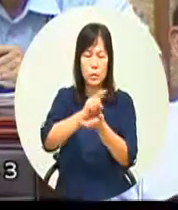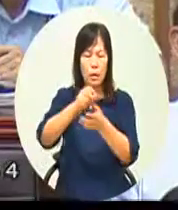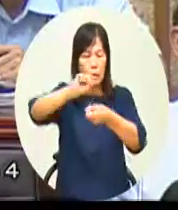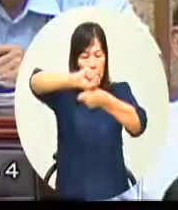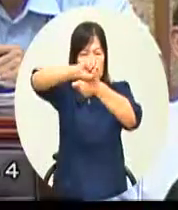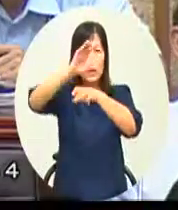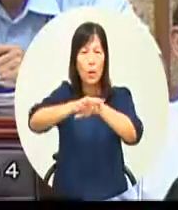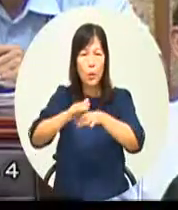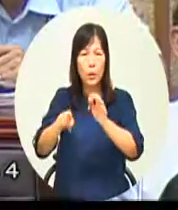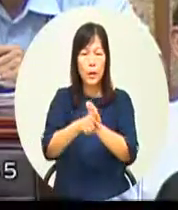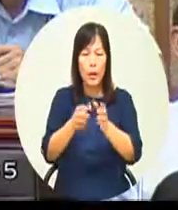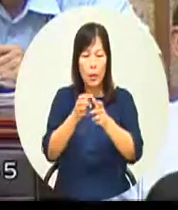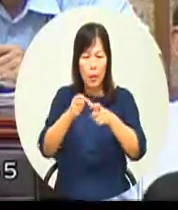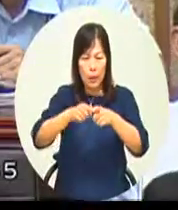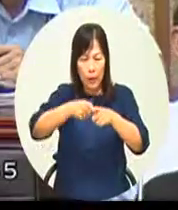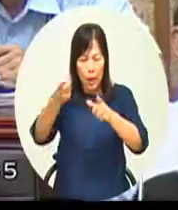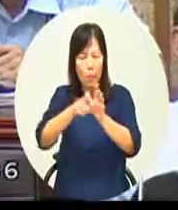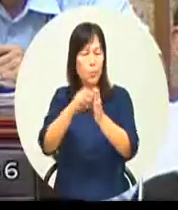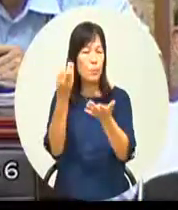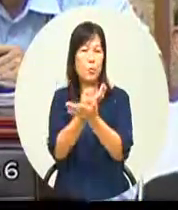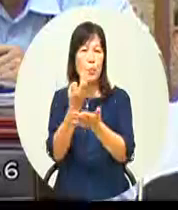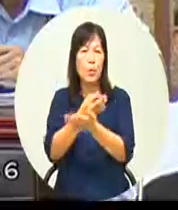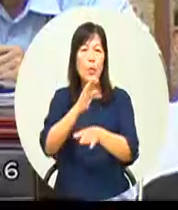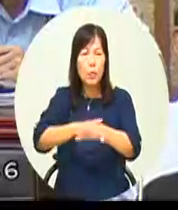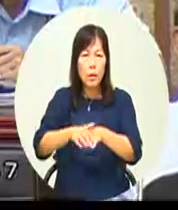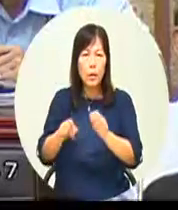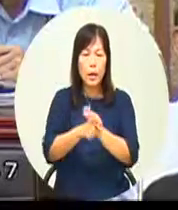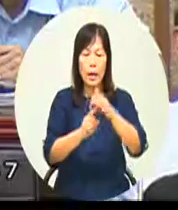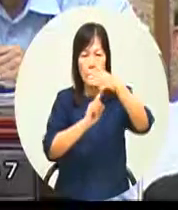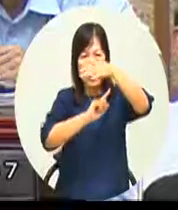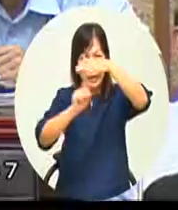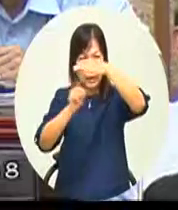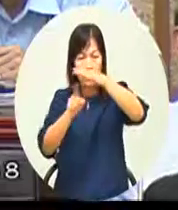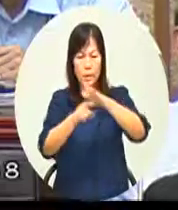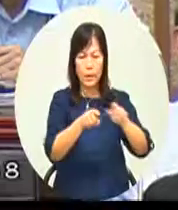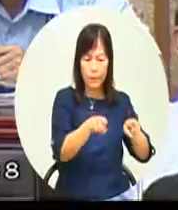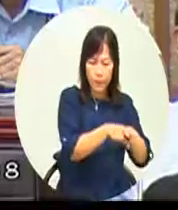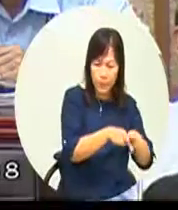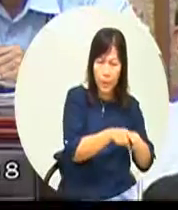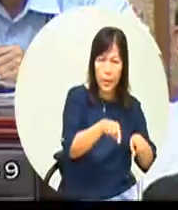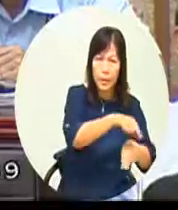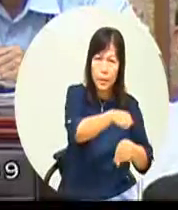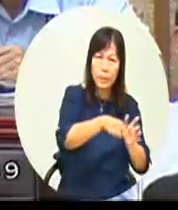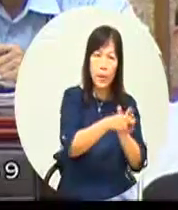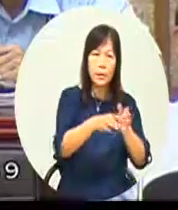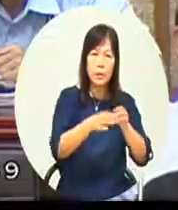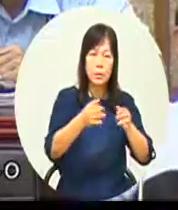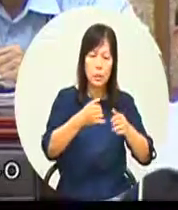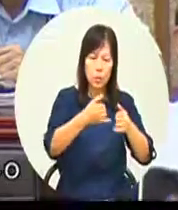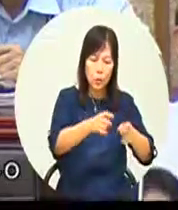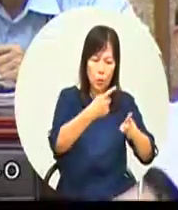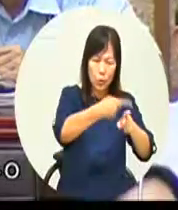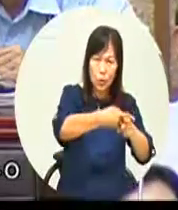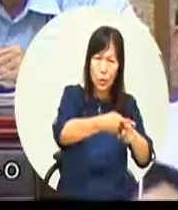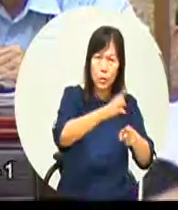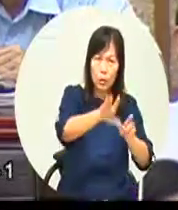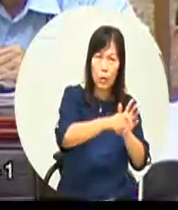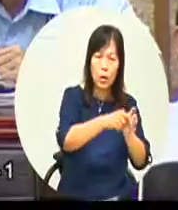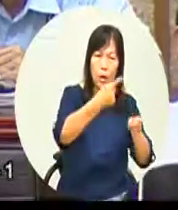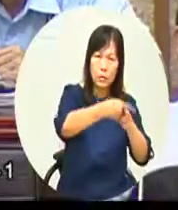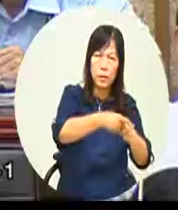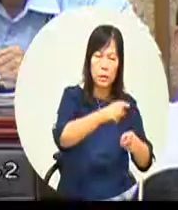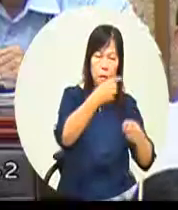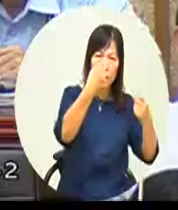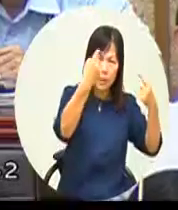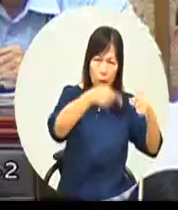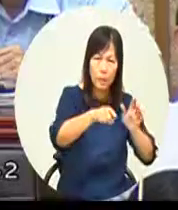所以它的开放性会有所不足。那但是高架的部分跟平面的部分，它在路口有交织、那交织的部分会